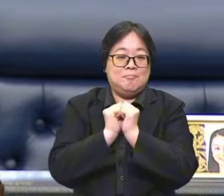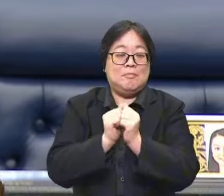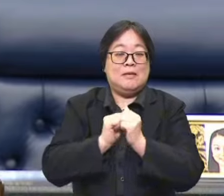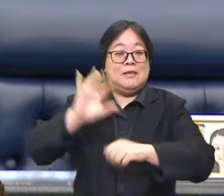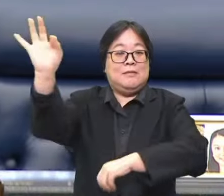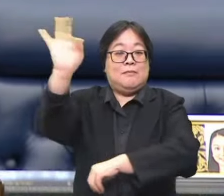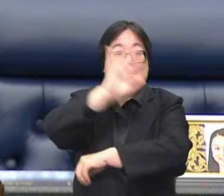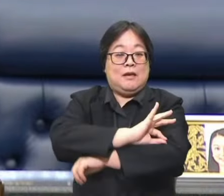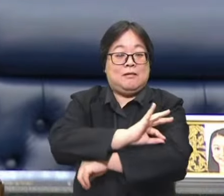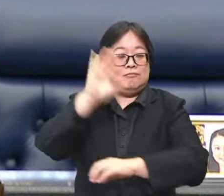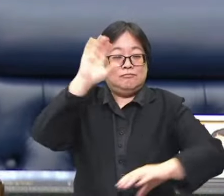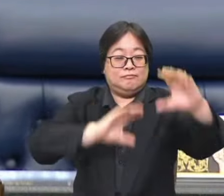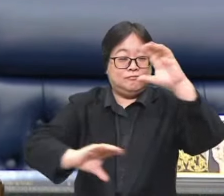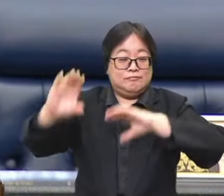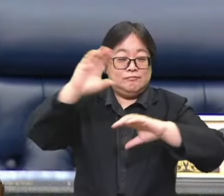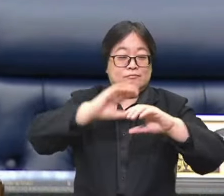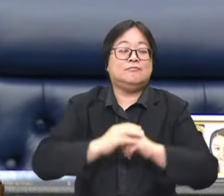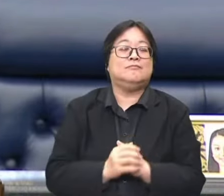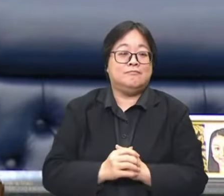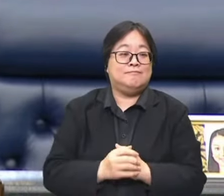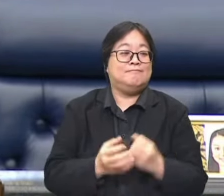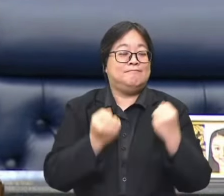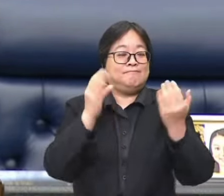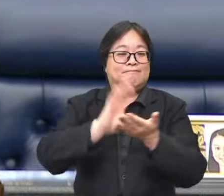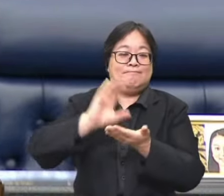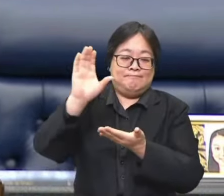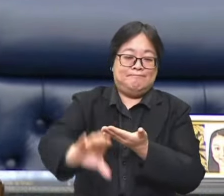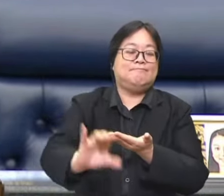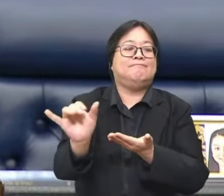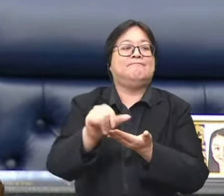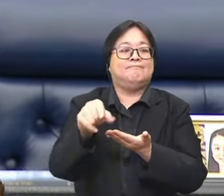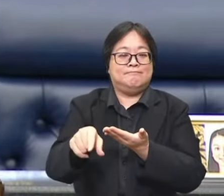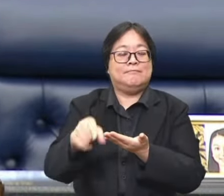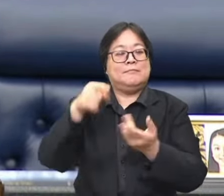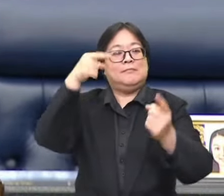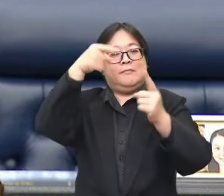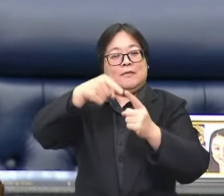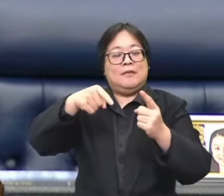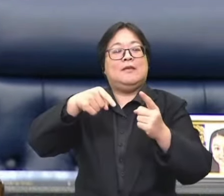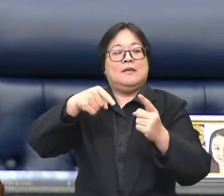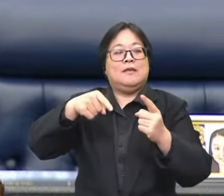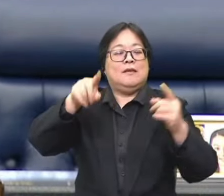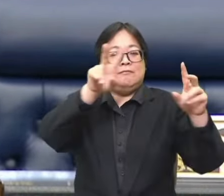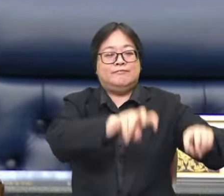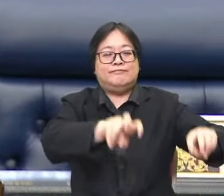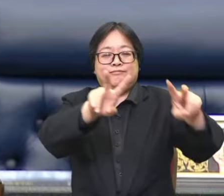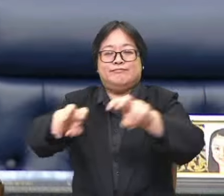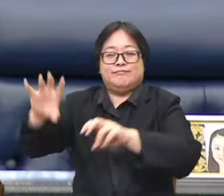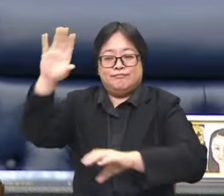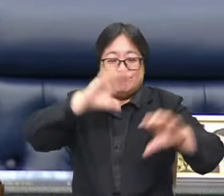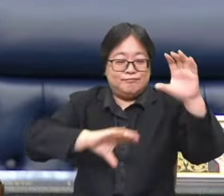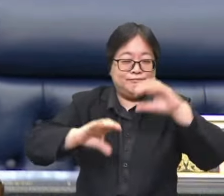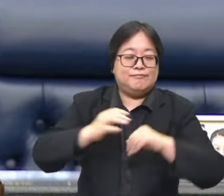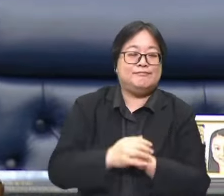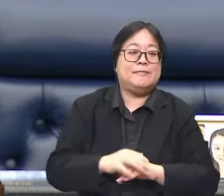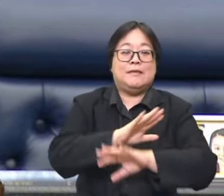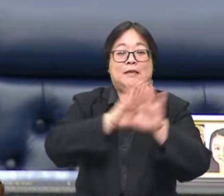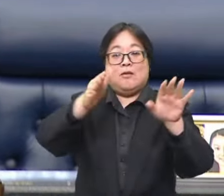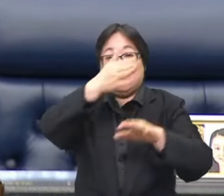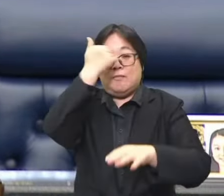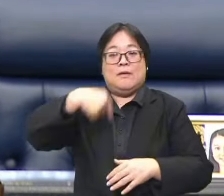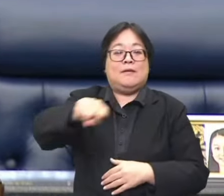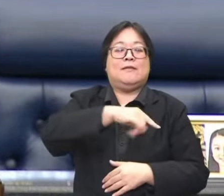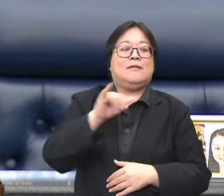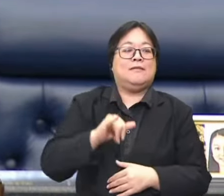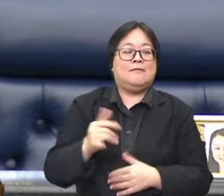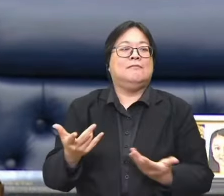9 hari pencarian, sejumlah besar peruntukan juga telah digunakan bagi tujuan kos dan harian operasi. Jadi jangan lupa, anggota juga